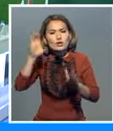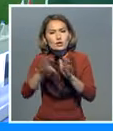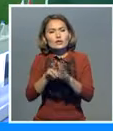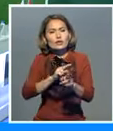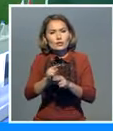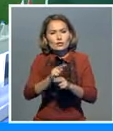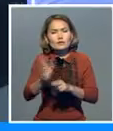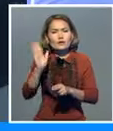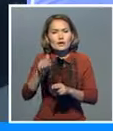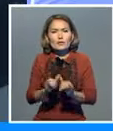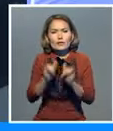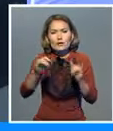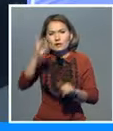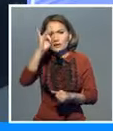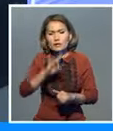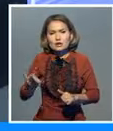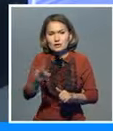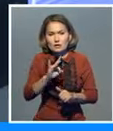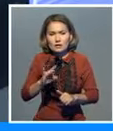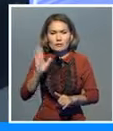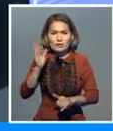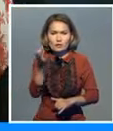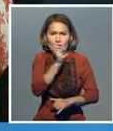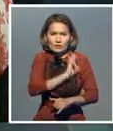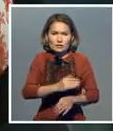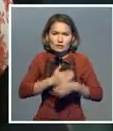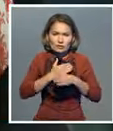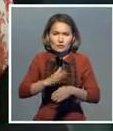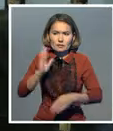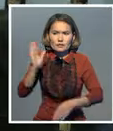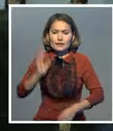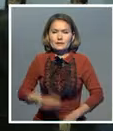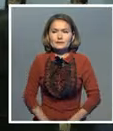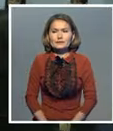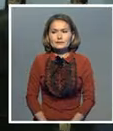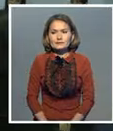қазақ-түрік қатынасының дамуына өз үлесін қосатыны сөзсіз. Бақытжан Омар, Нұралы Еген, Анкарадан.